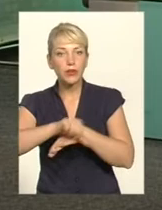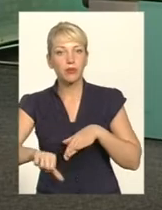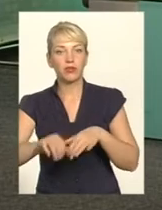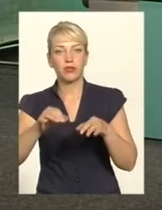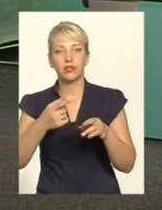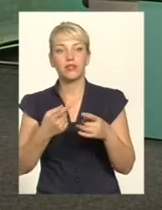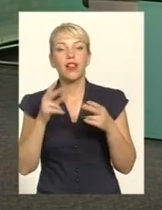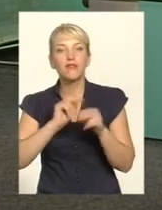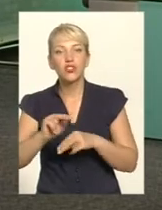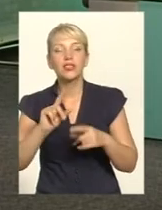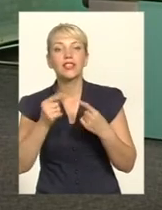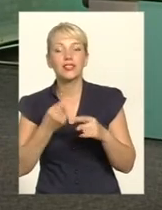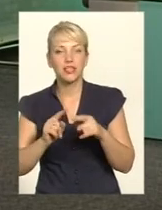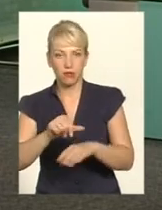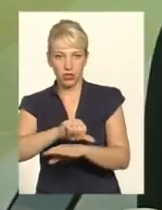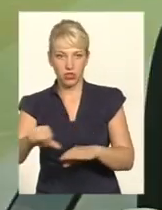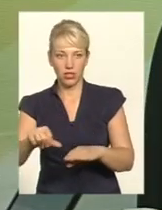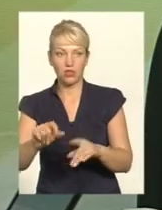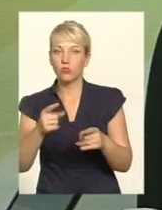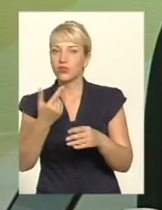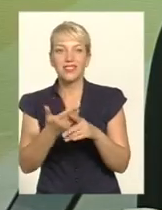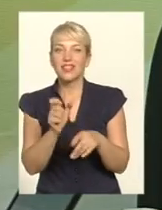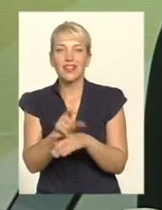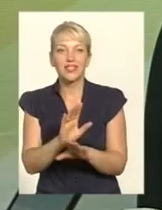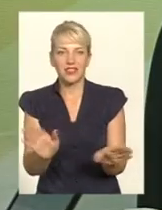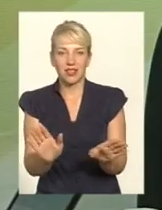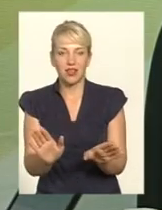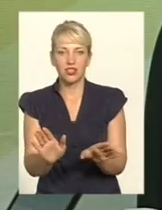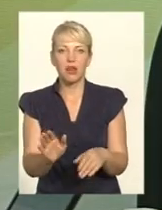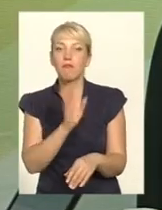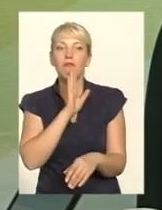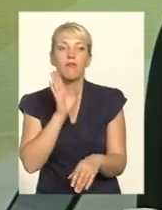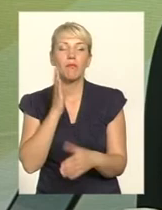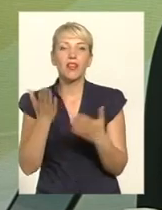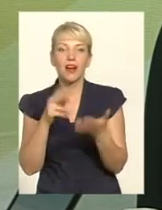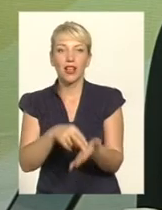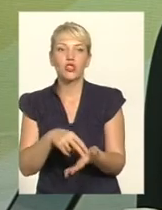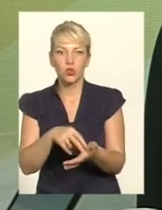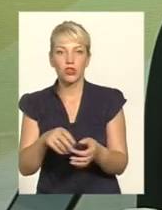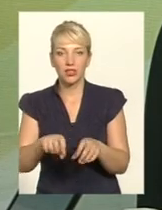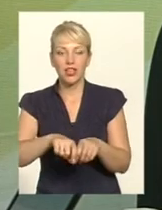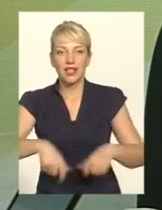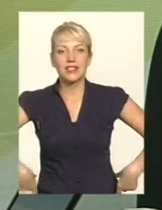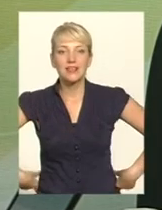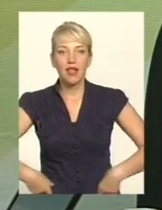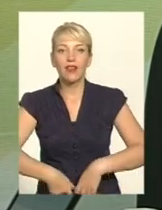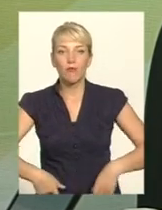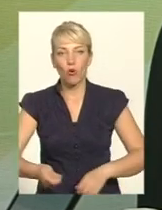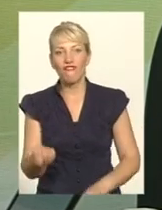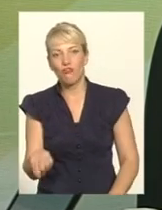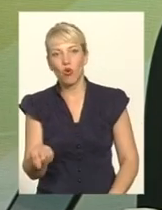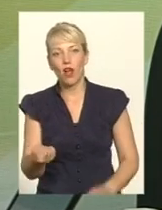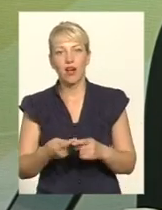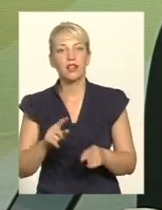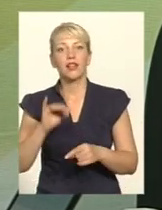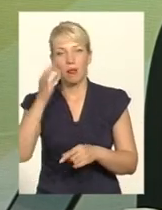де ця межа. Тому що це не її задача. Мама, яка стоїть з рівнем в руках, пам'ятаєте фільм, хто не дивився, рекомендую, до речі,